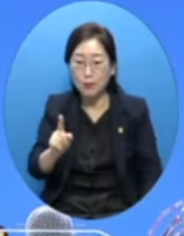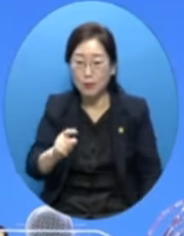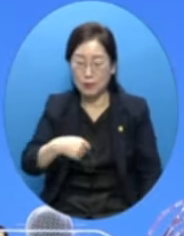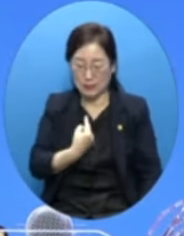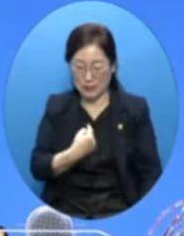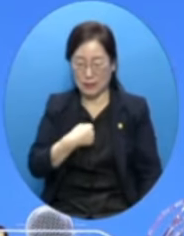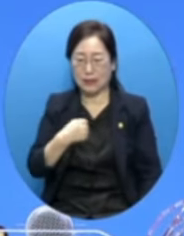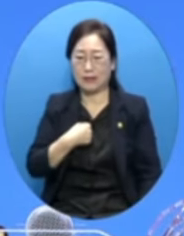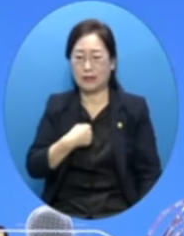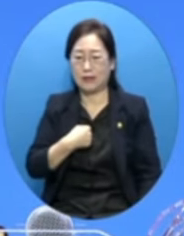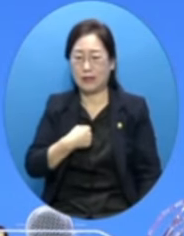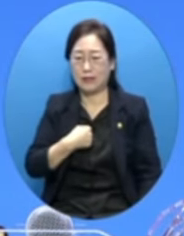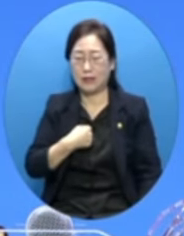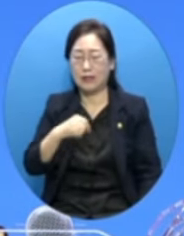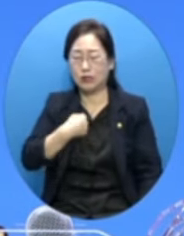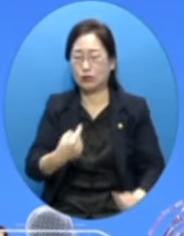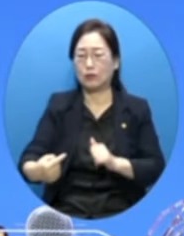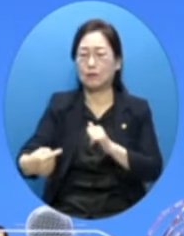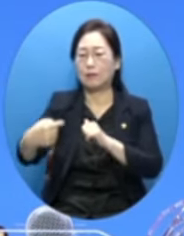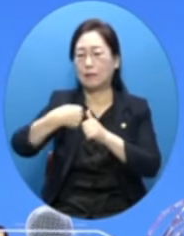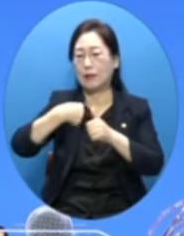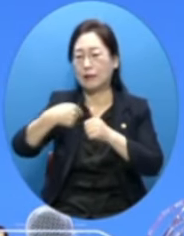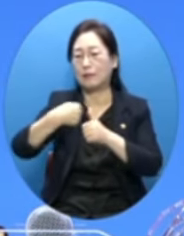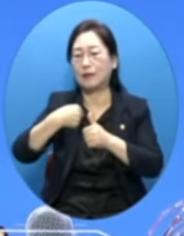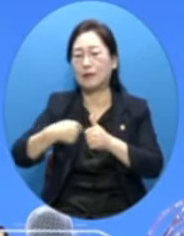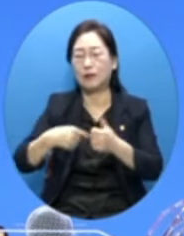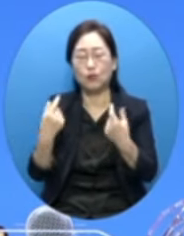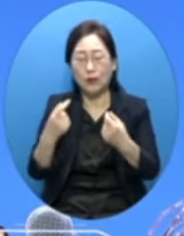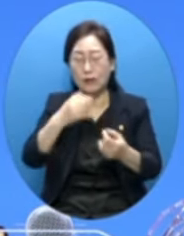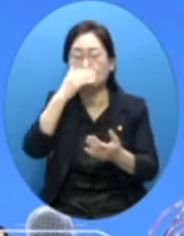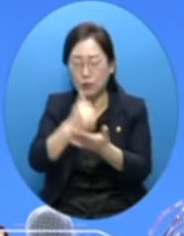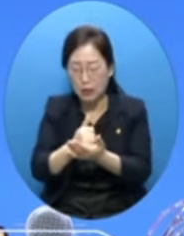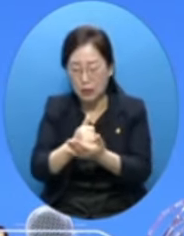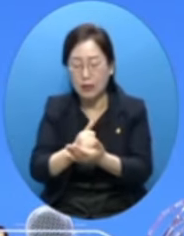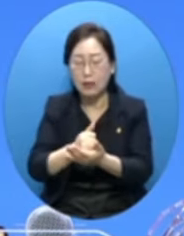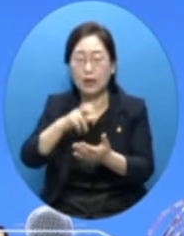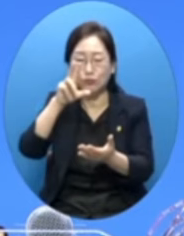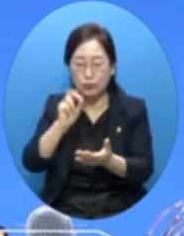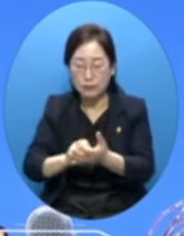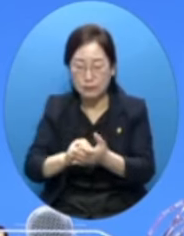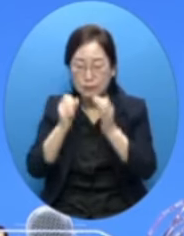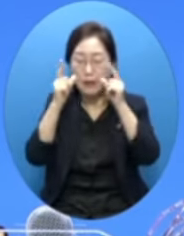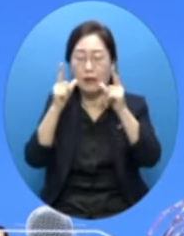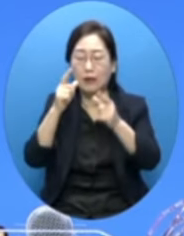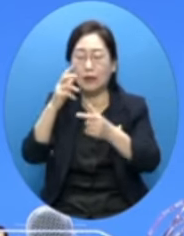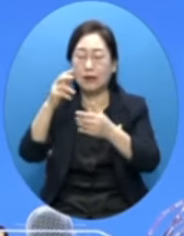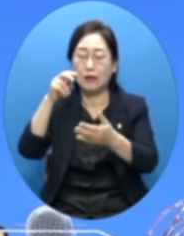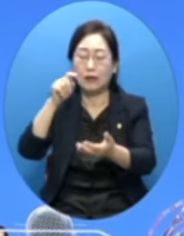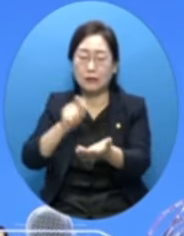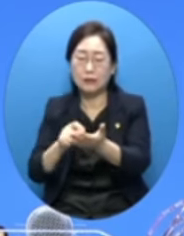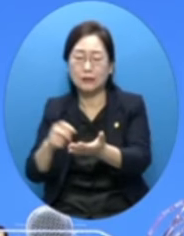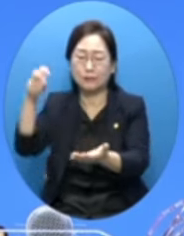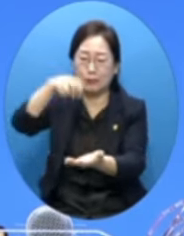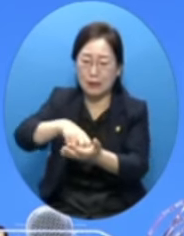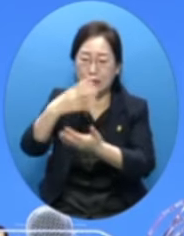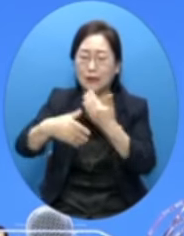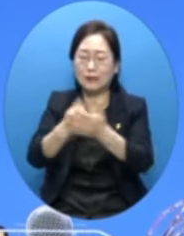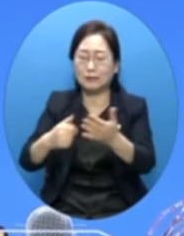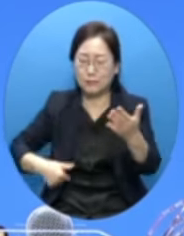자신이 자신의 죄에 대해 살아간 것이 자신의 죄라는 것을 알게 되었습니다. 그 즉시 무릎을 꿇고 하나님 앞에 눈물로